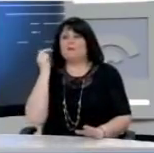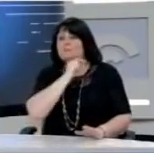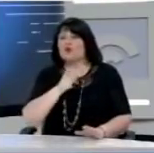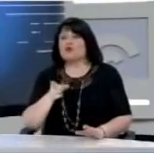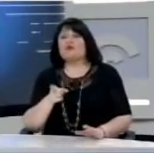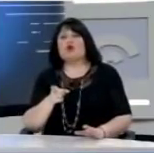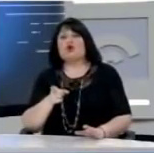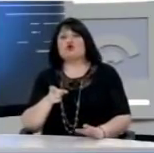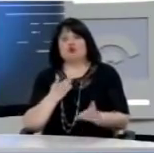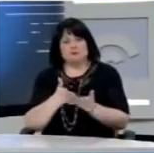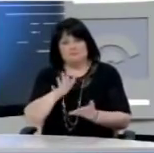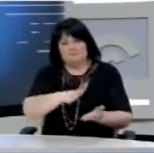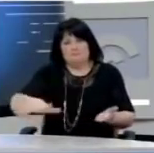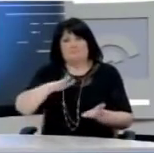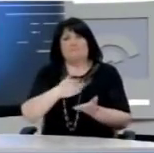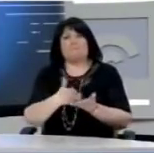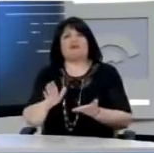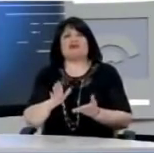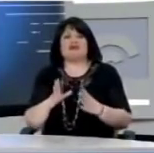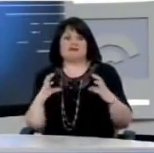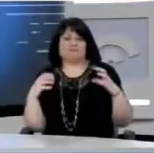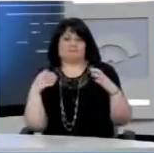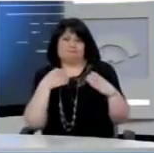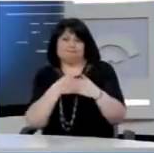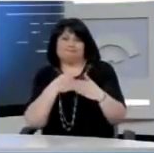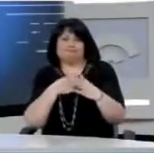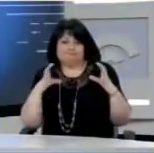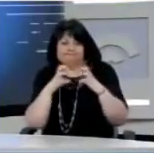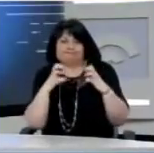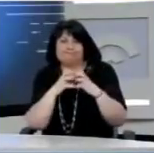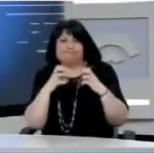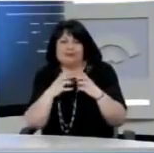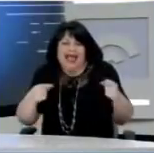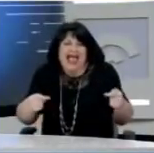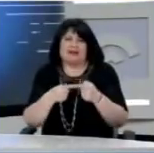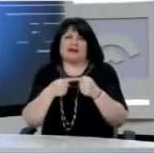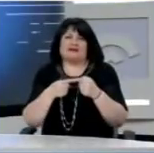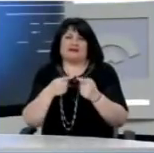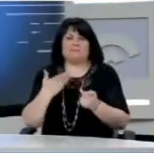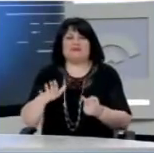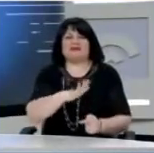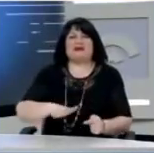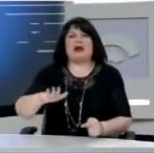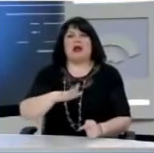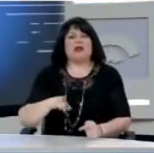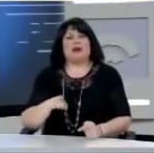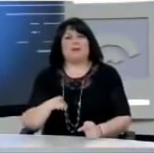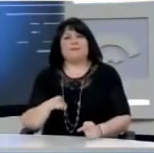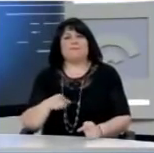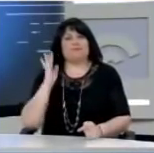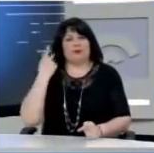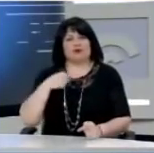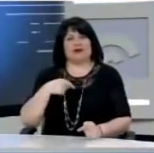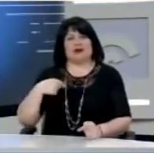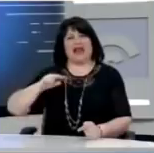πρωθυπουργός, η μισή Ελλάδα σε ένα πολωμένο κλίμα, όπως και τώρα, καλή ώρα, η μισή Ελλάδα και ο τότε αρχηγός